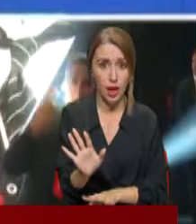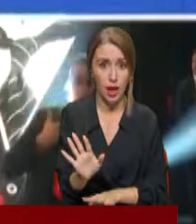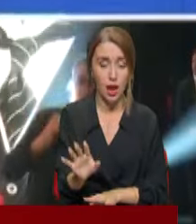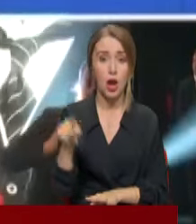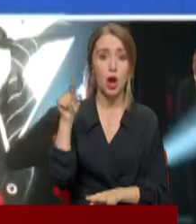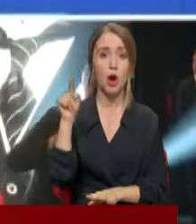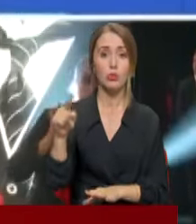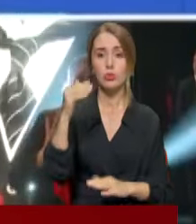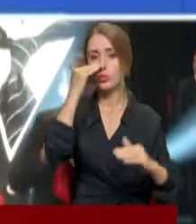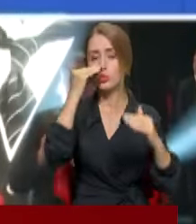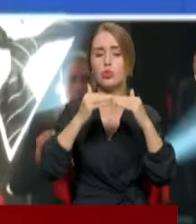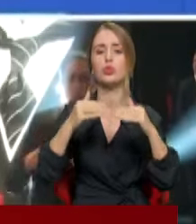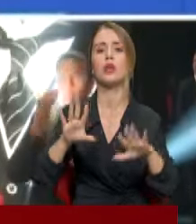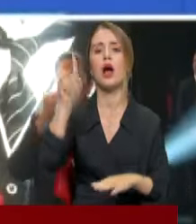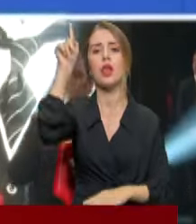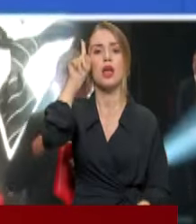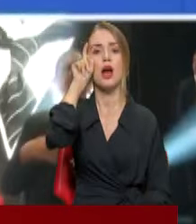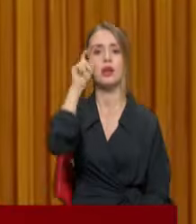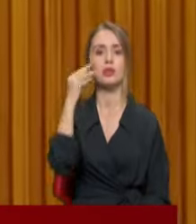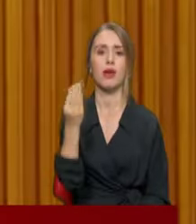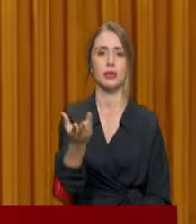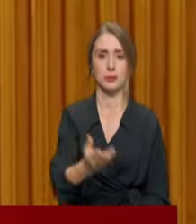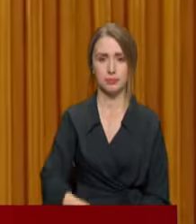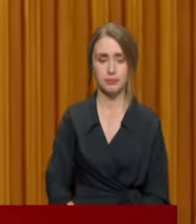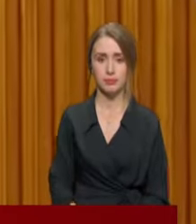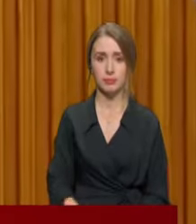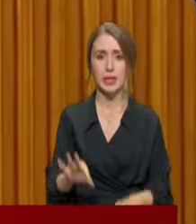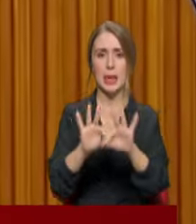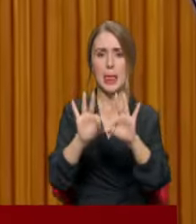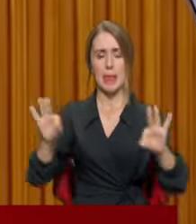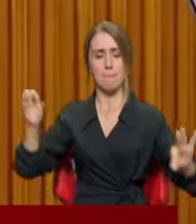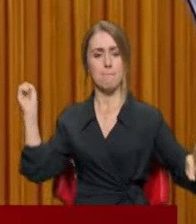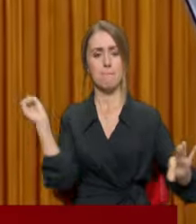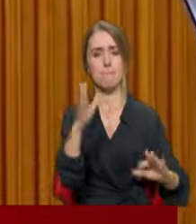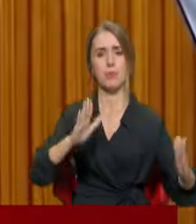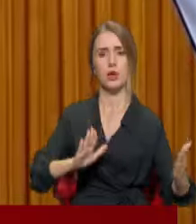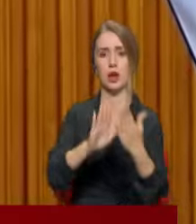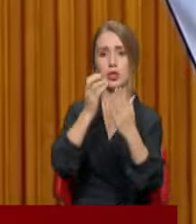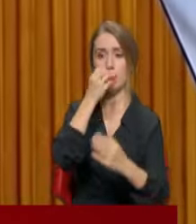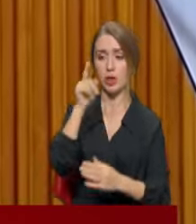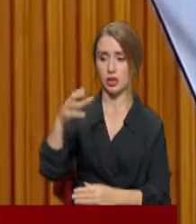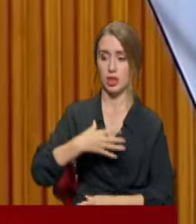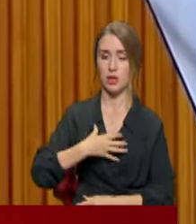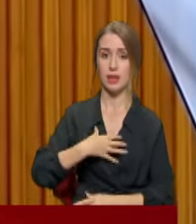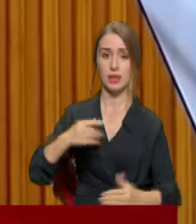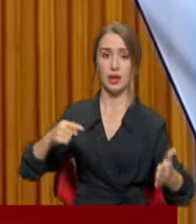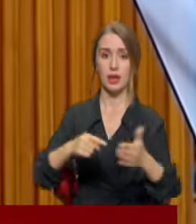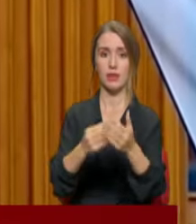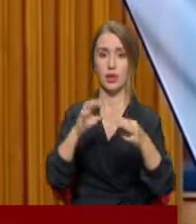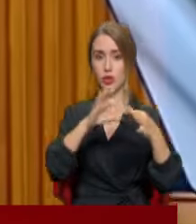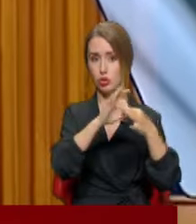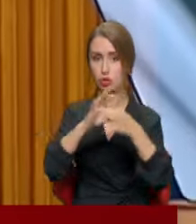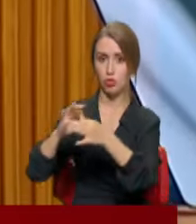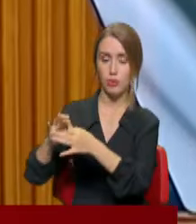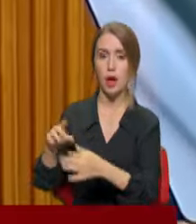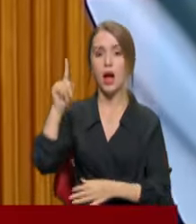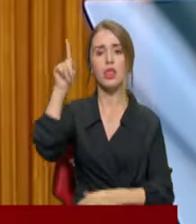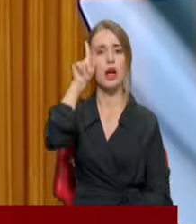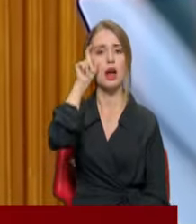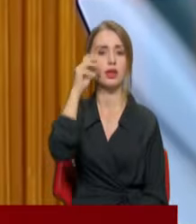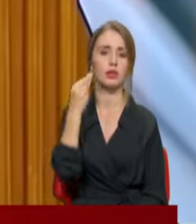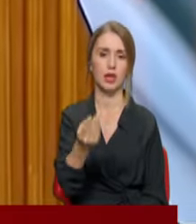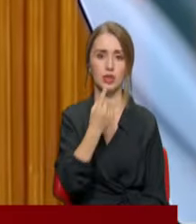diyene yakışmaz. Allah seni ıslah eylesin. İp atma restine karşı Bahçeli'nin kendisine hedef alan sözlerine Allah seni